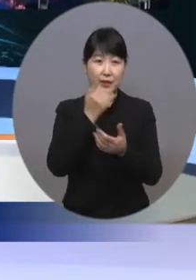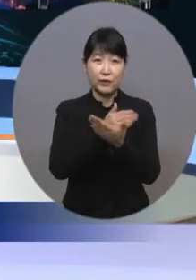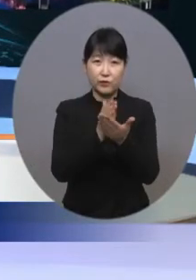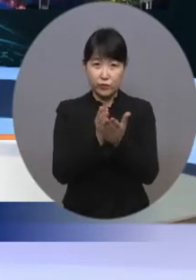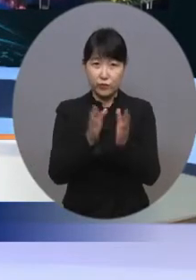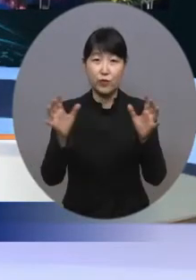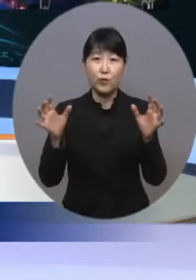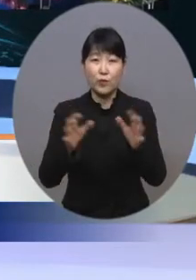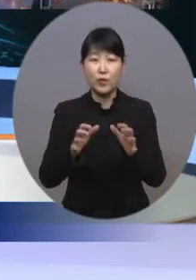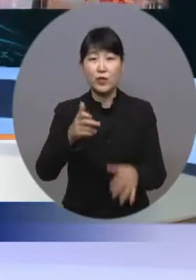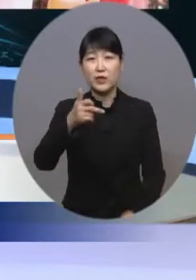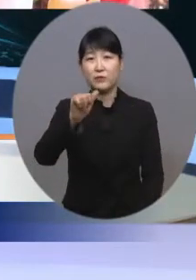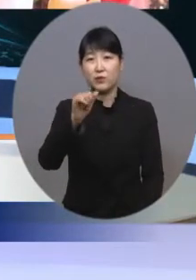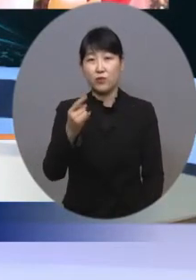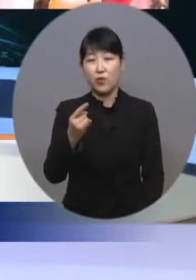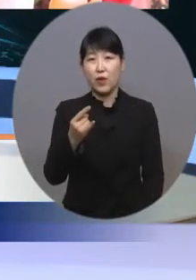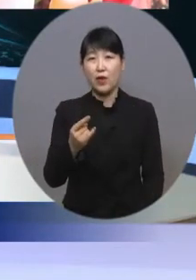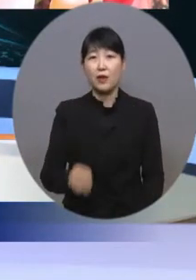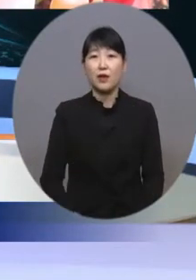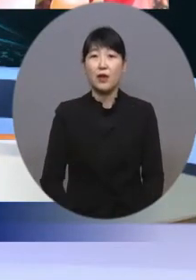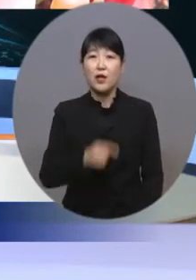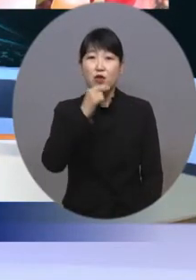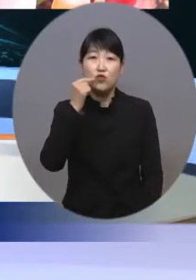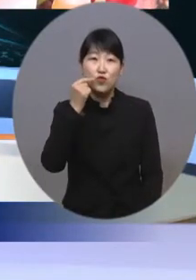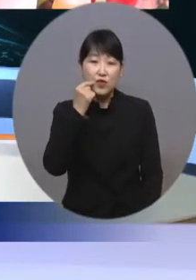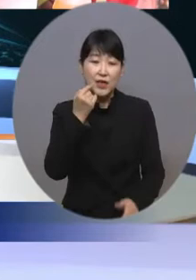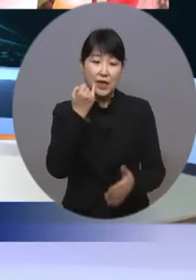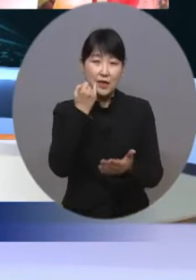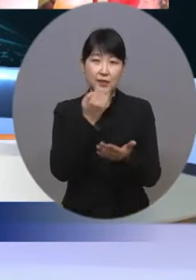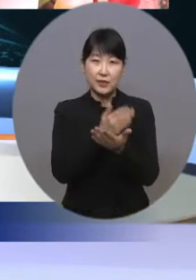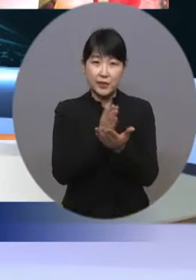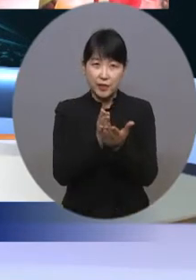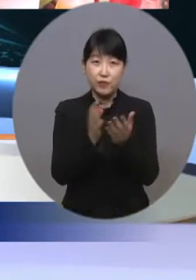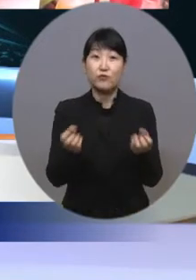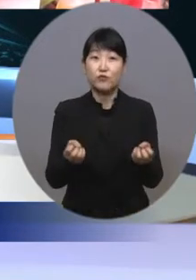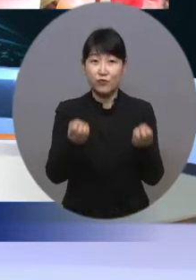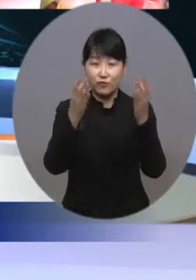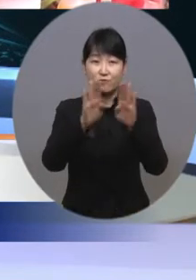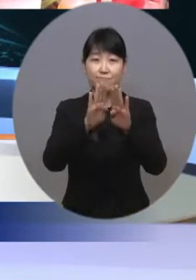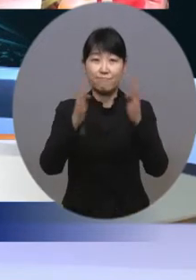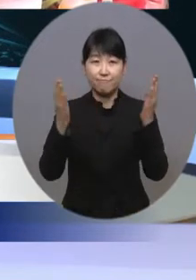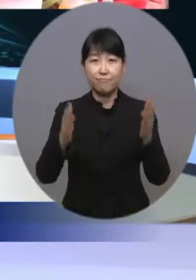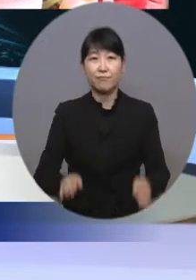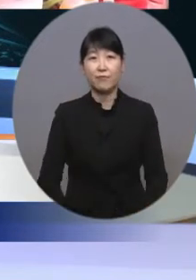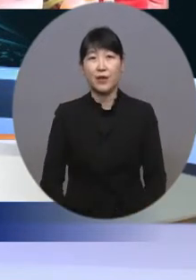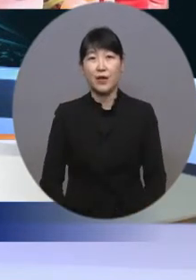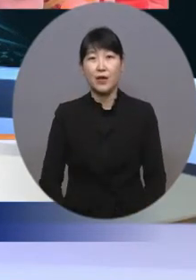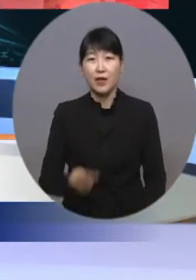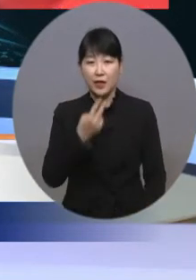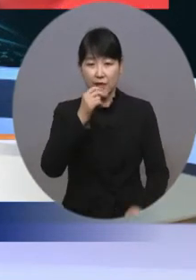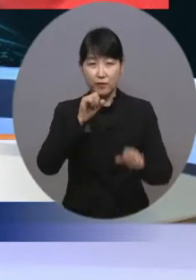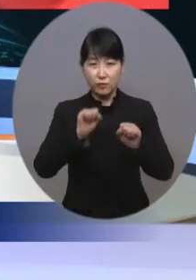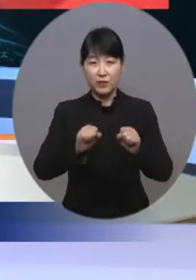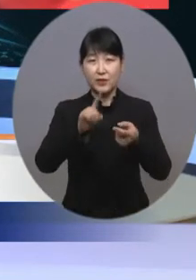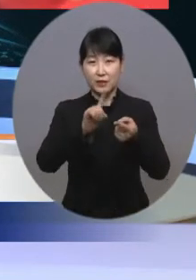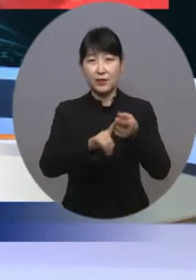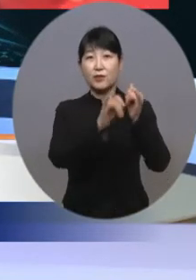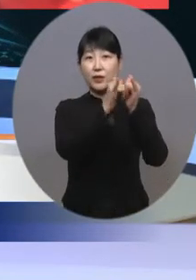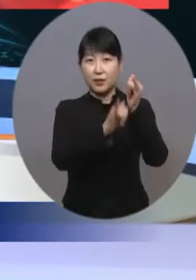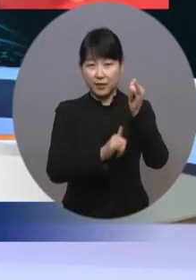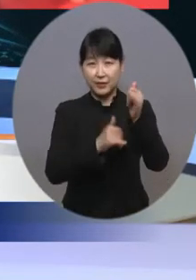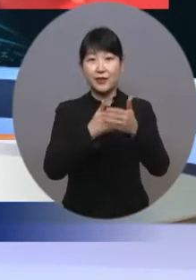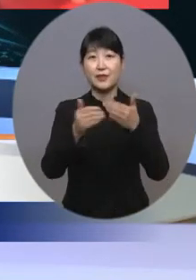모은 제17회 순창 장류축제가 열렸습니다. 장류 문화의 살아 숨쉬는 역사를 체험할 수 있는 현장